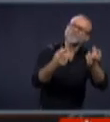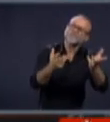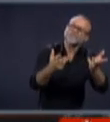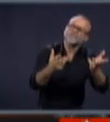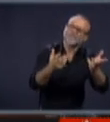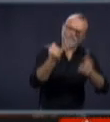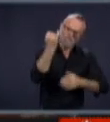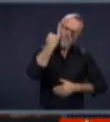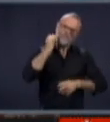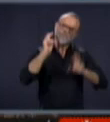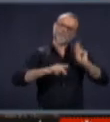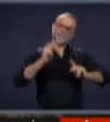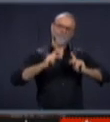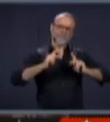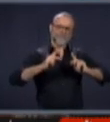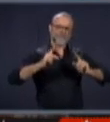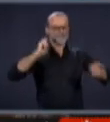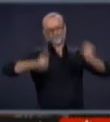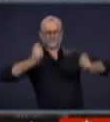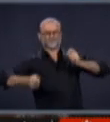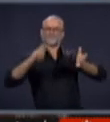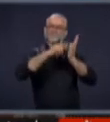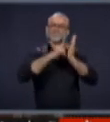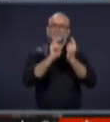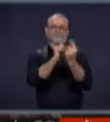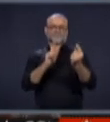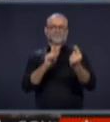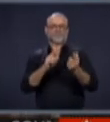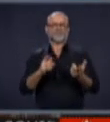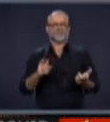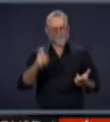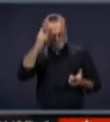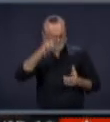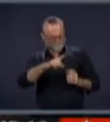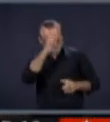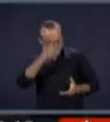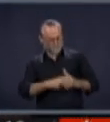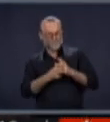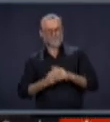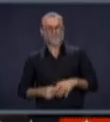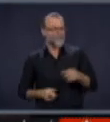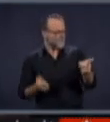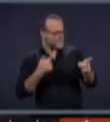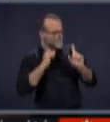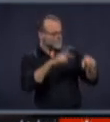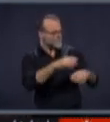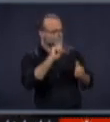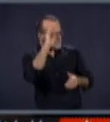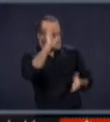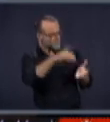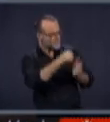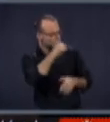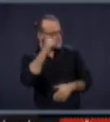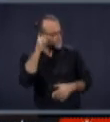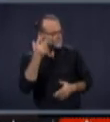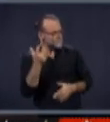ferez-vous si les gens ne respectent pas la distanciation sociale pendant l'été? Écoutez, moi, j'étais à Montréal